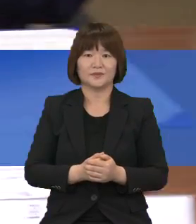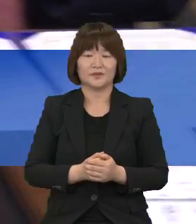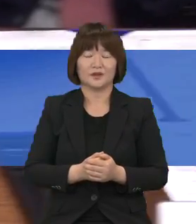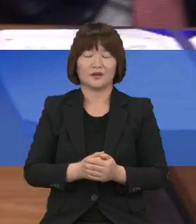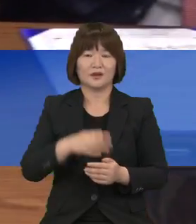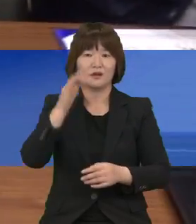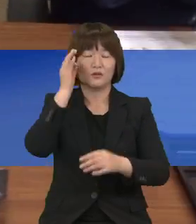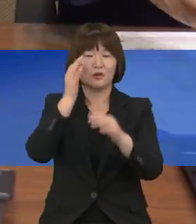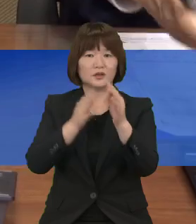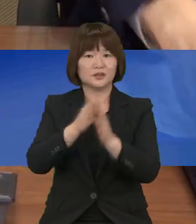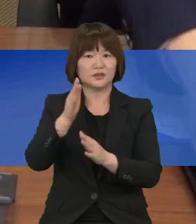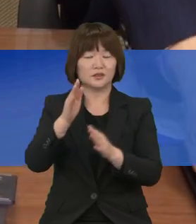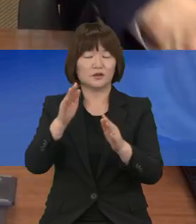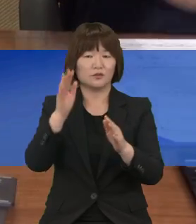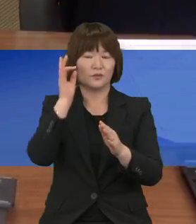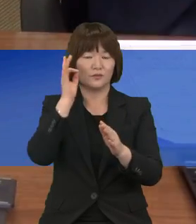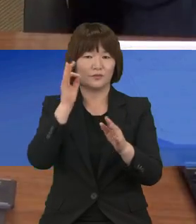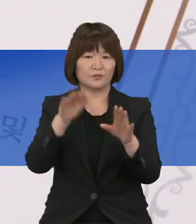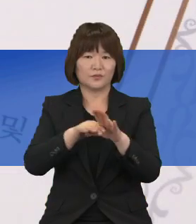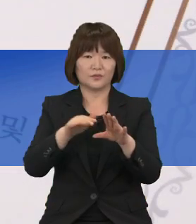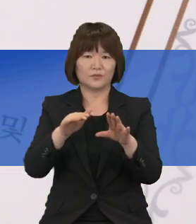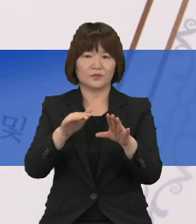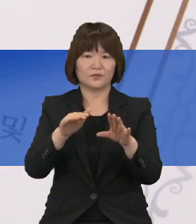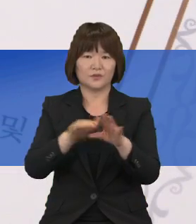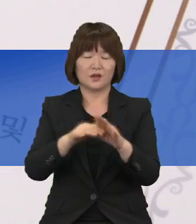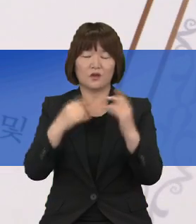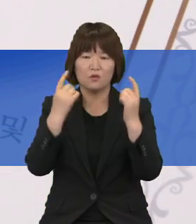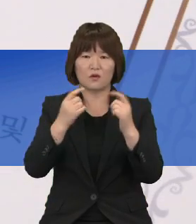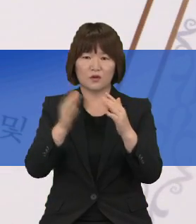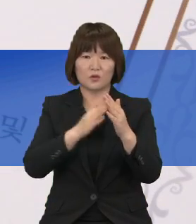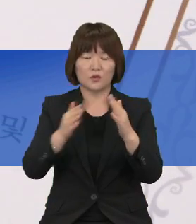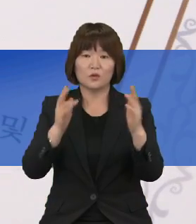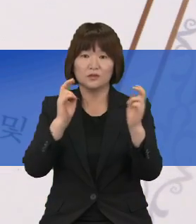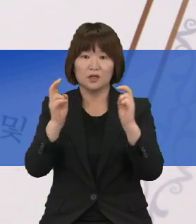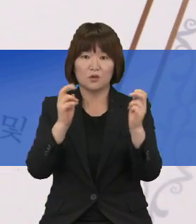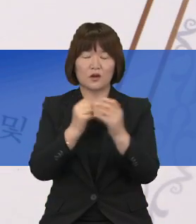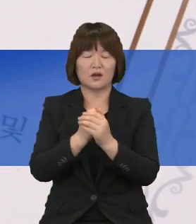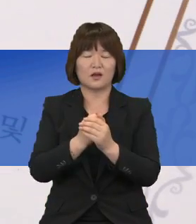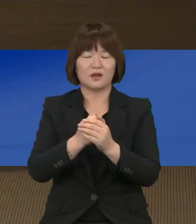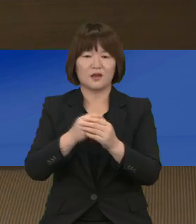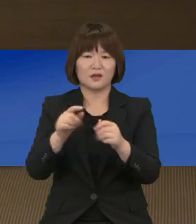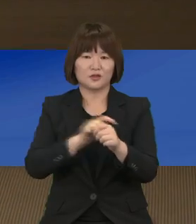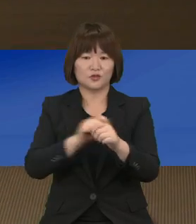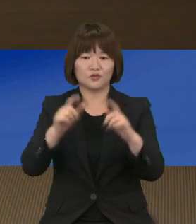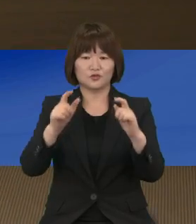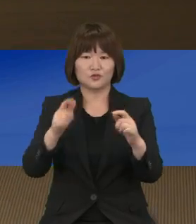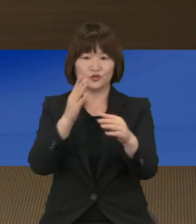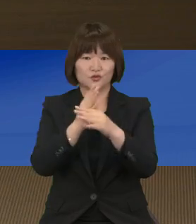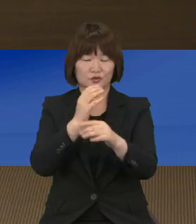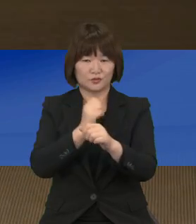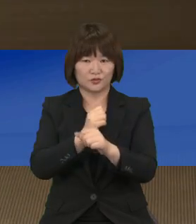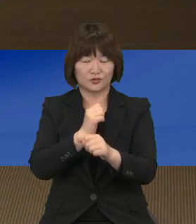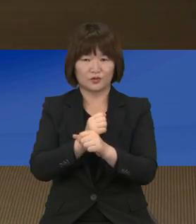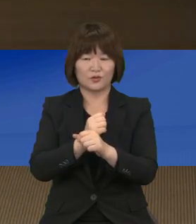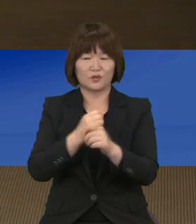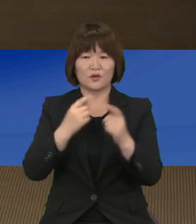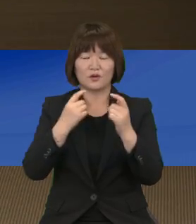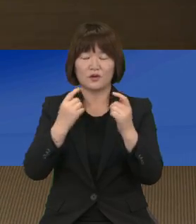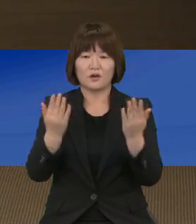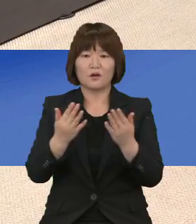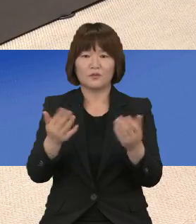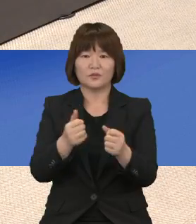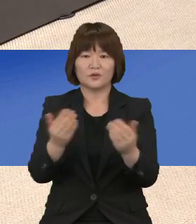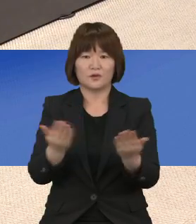포항시는 경북 문화관광공사와 포항 영일만 관광특구를 중심으로 포항 관광 르네상스 시대 실현을 본격화하기 위한